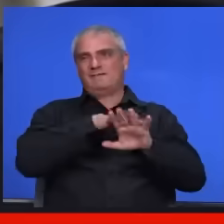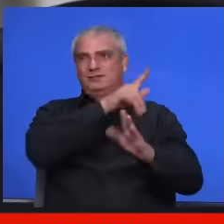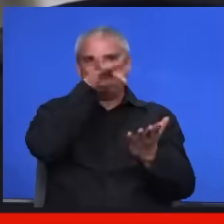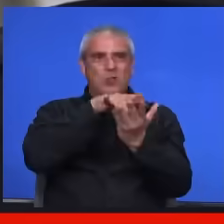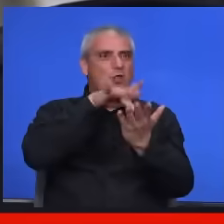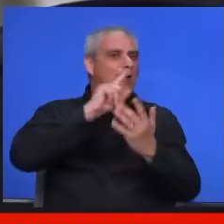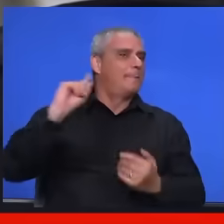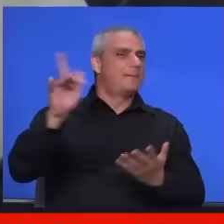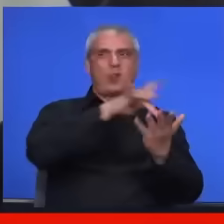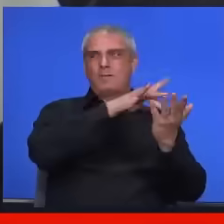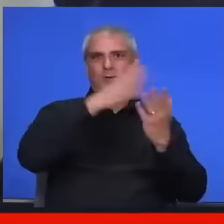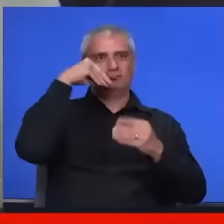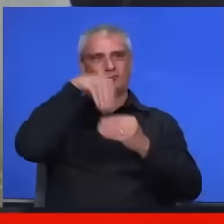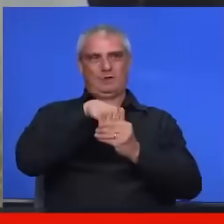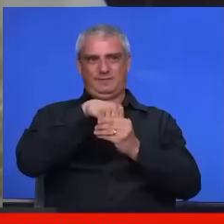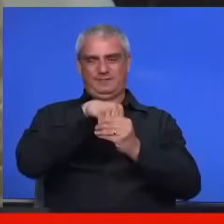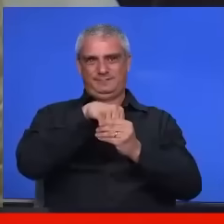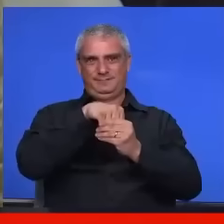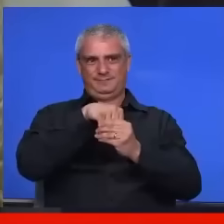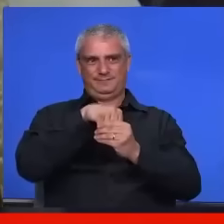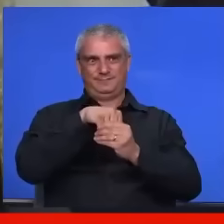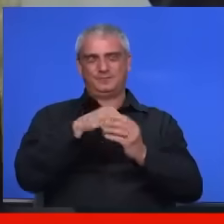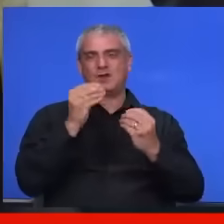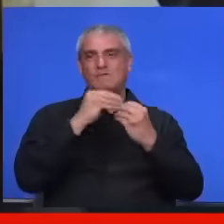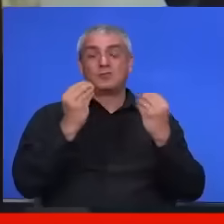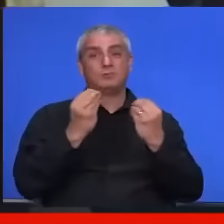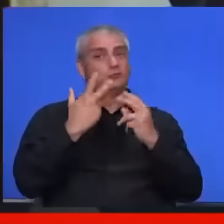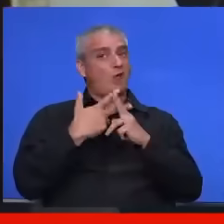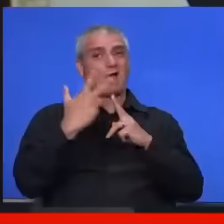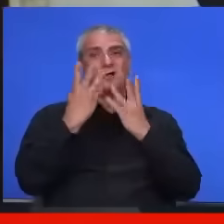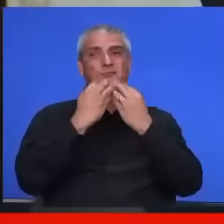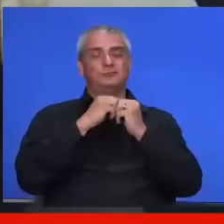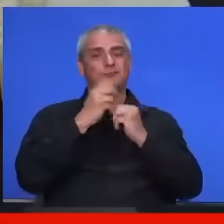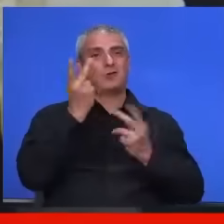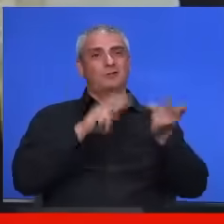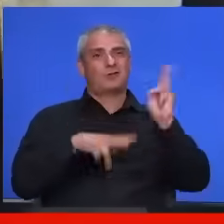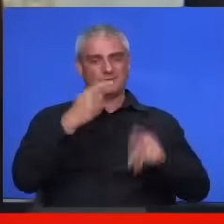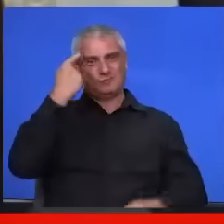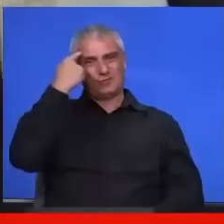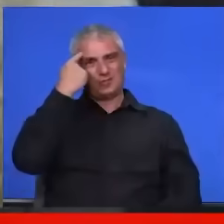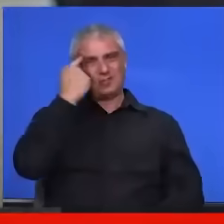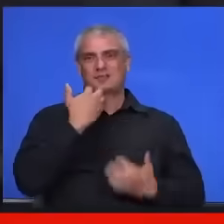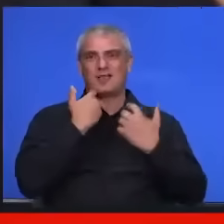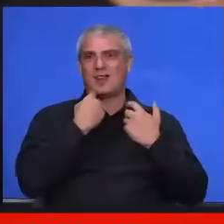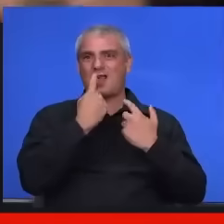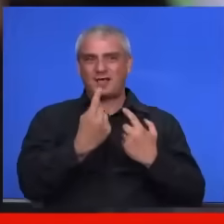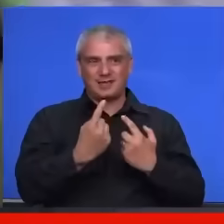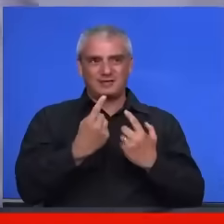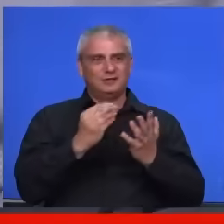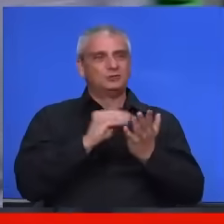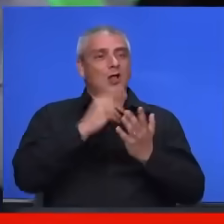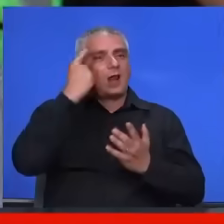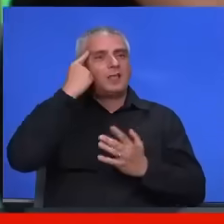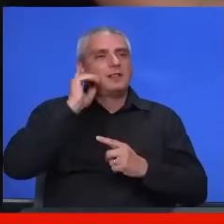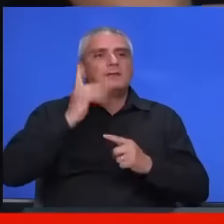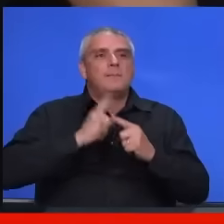בכל מקום שהוא היה. ועוד משהו שרק משפחות הנופלים יודעות לנסח, הצורך לדעת מה